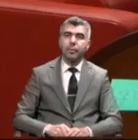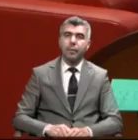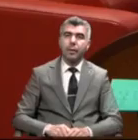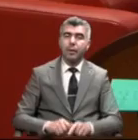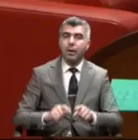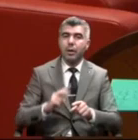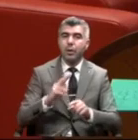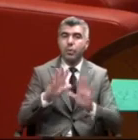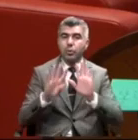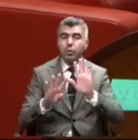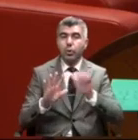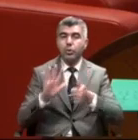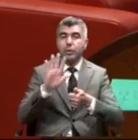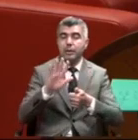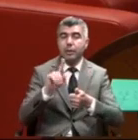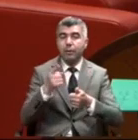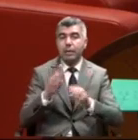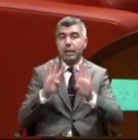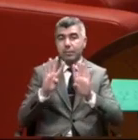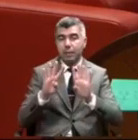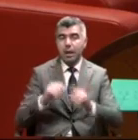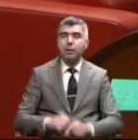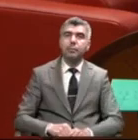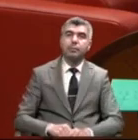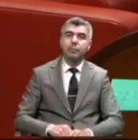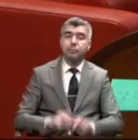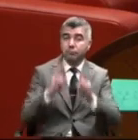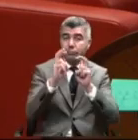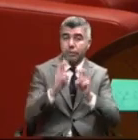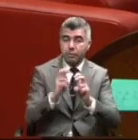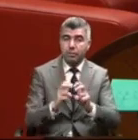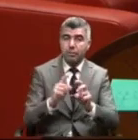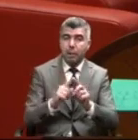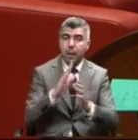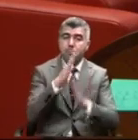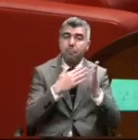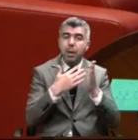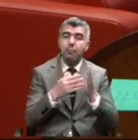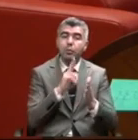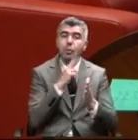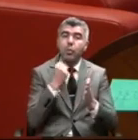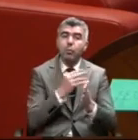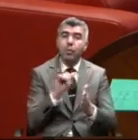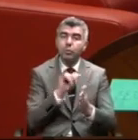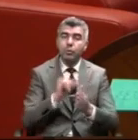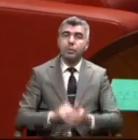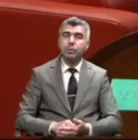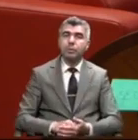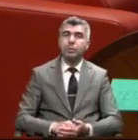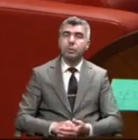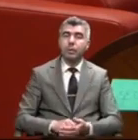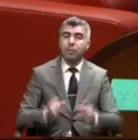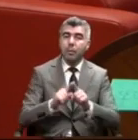69.8 هدفنا واللي جاء في البرنامج الحكومي وانا يكون